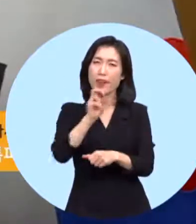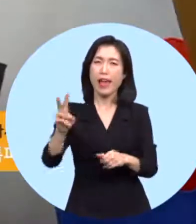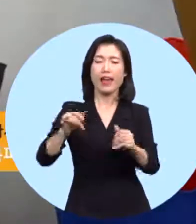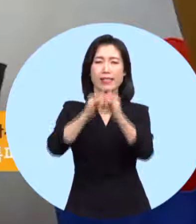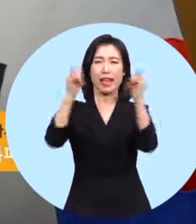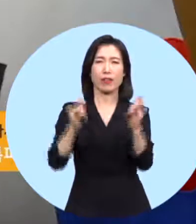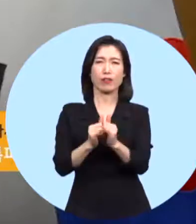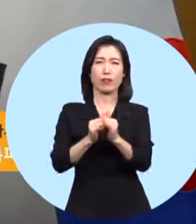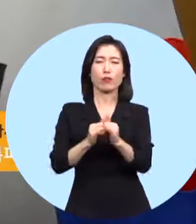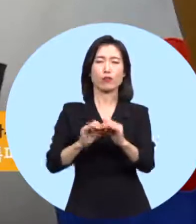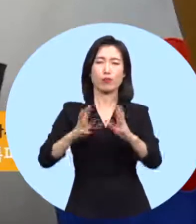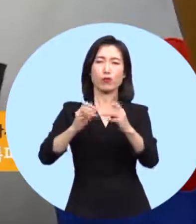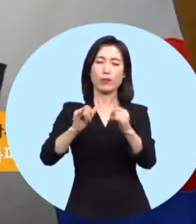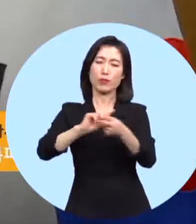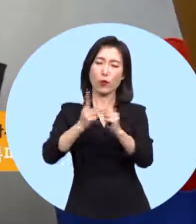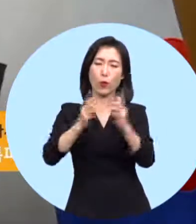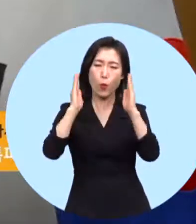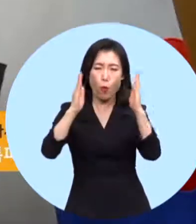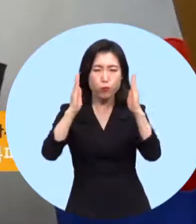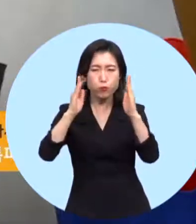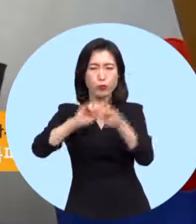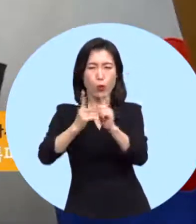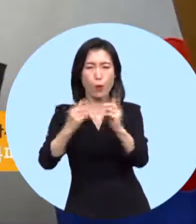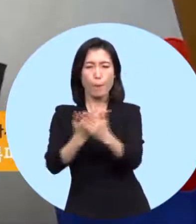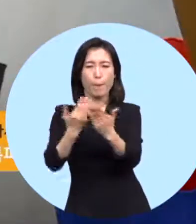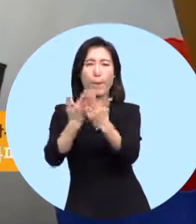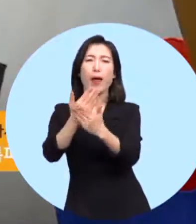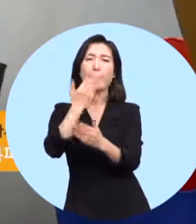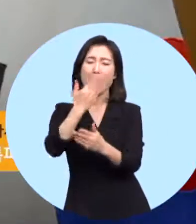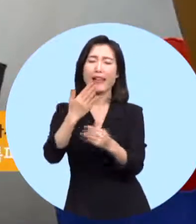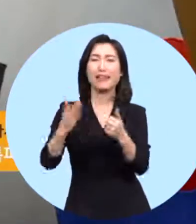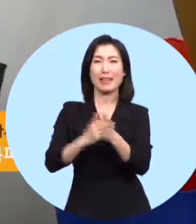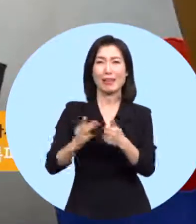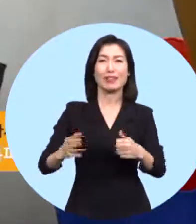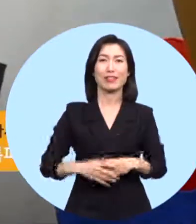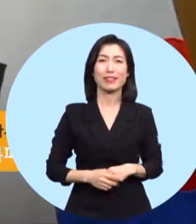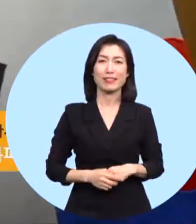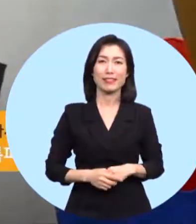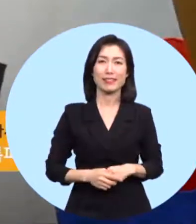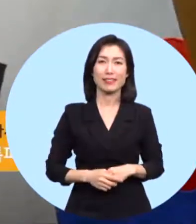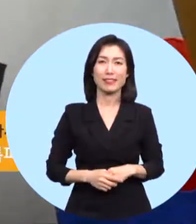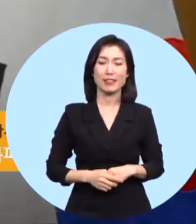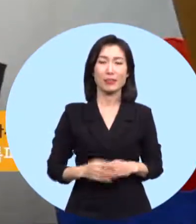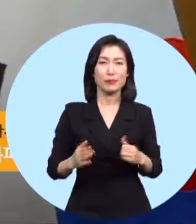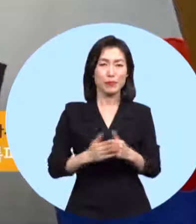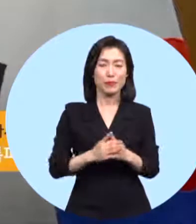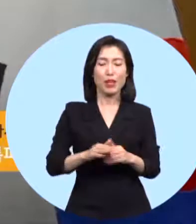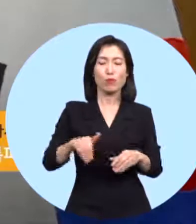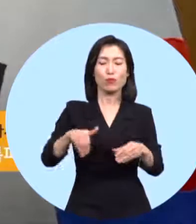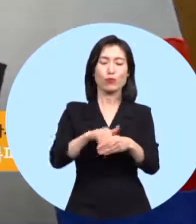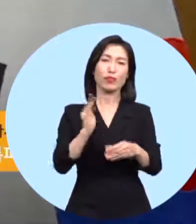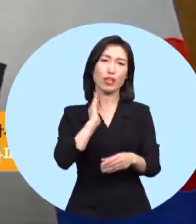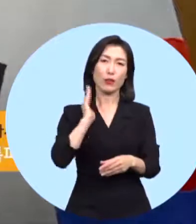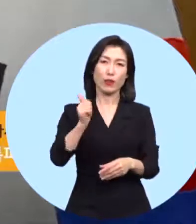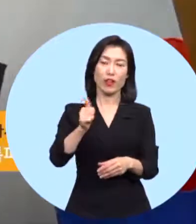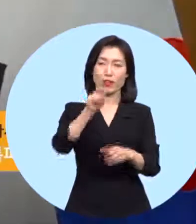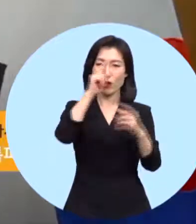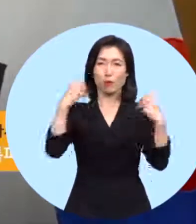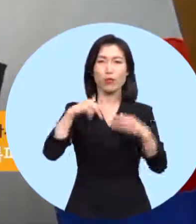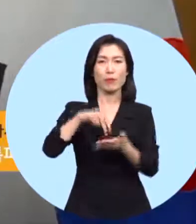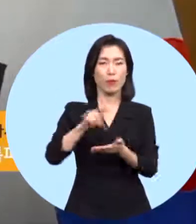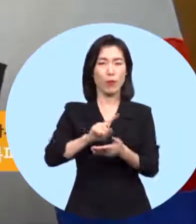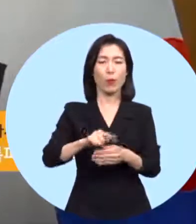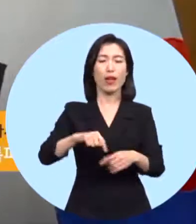구성원들이 상호학습하며 발전해 나갈 수 있기 때문입니다. 이에 문재인 정부는